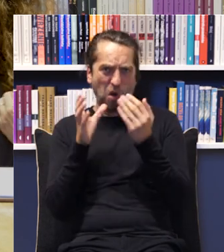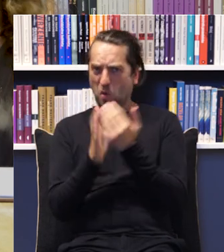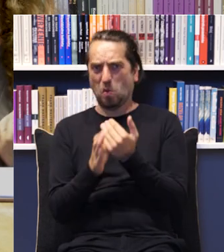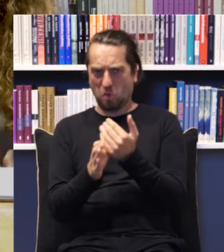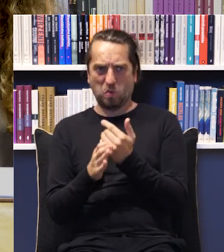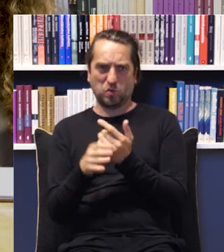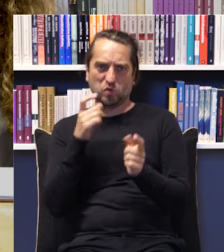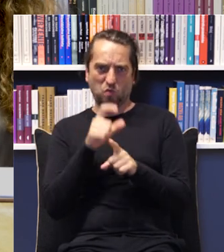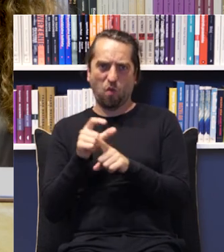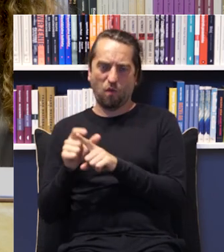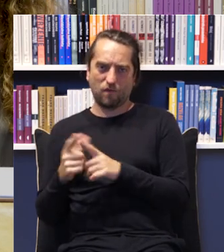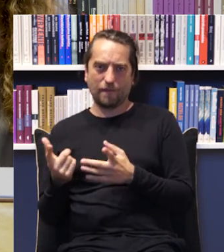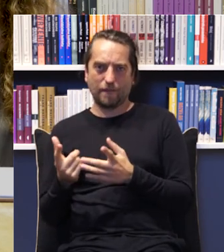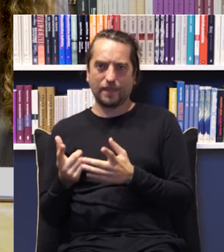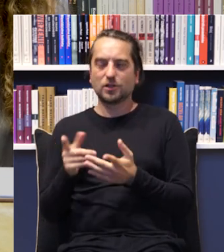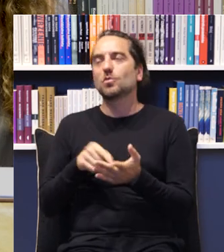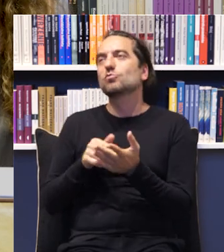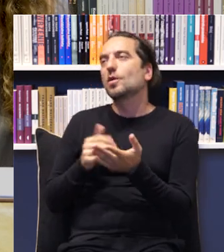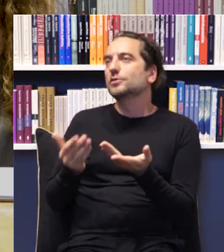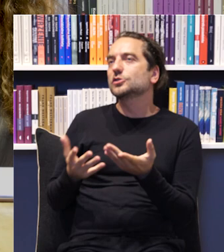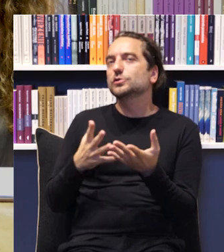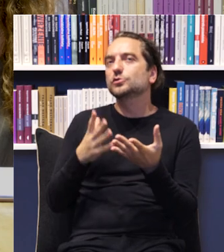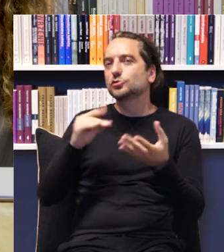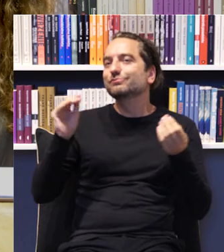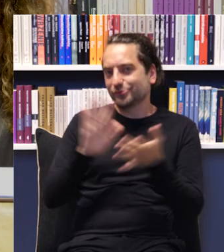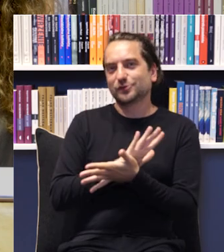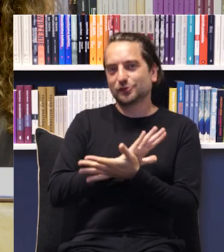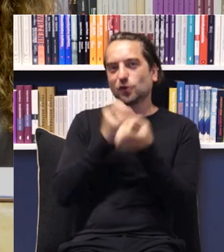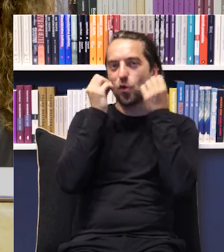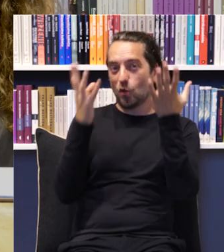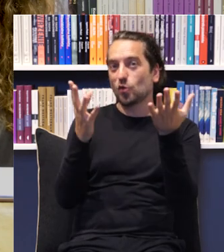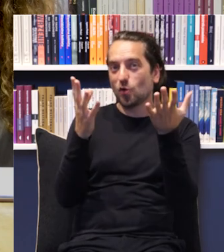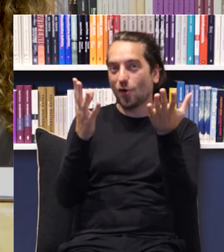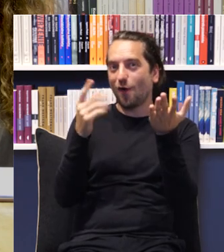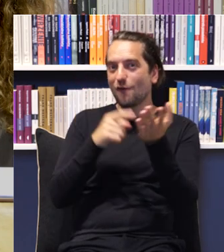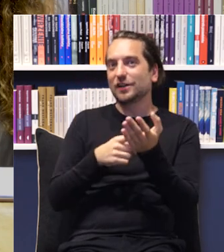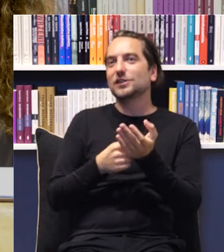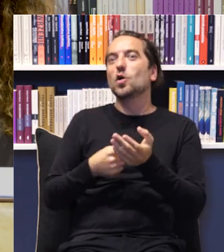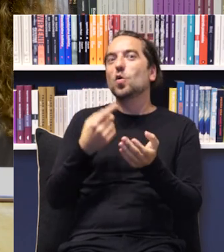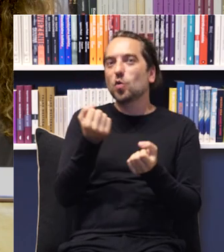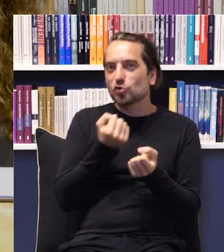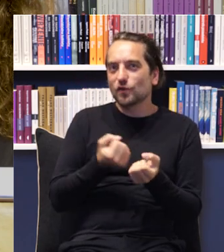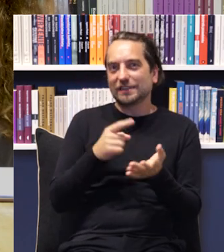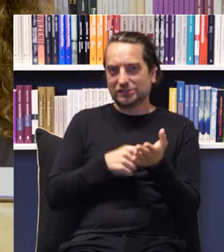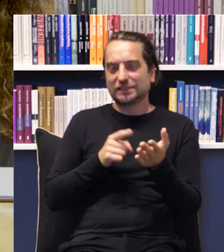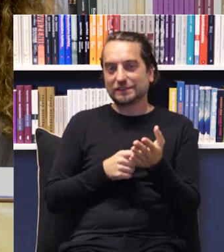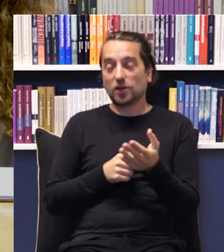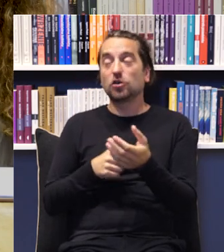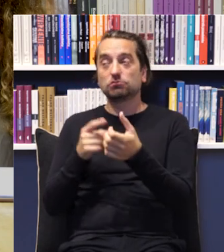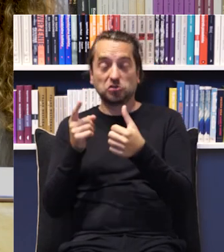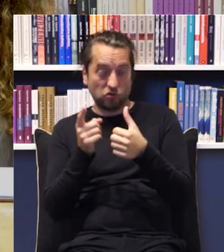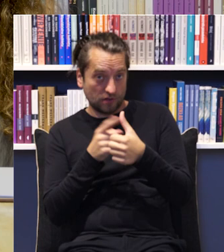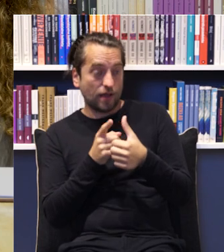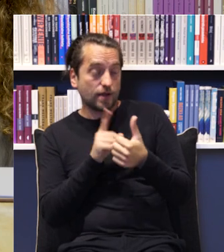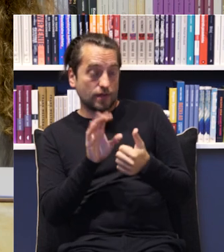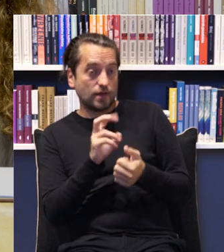słownictwo. Tylko pewnie trochę bardziej oswojone, tylko, kulturowo, no właśnie częściej używane. To jakby jeden aspekt, znaczy jeden aspekt